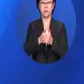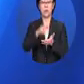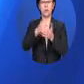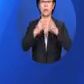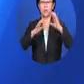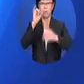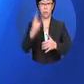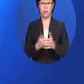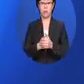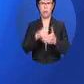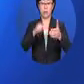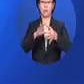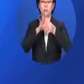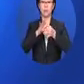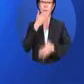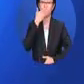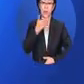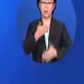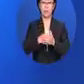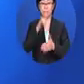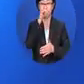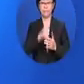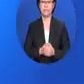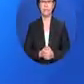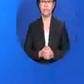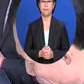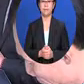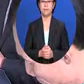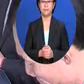현안 토론회가 내부 소통의 장으로 자리 잡고 있습니다.